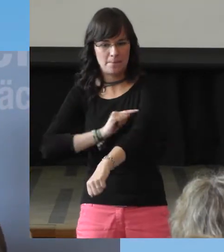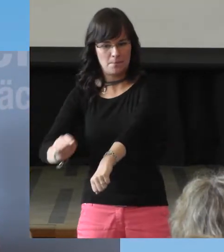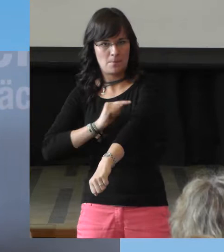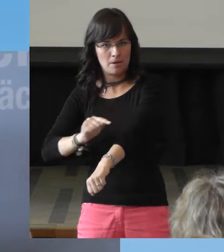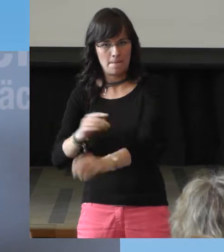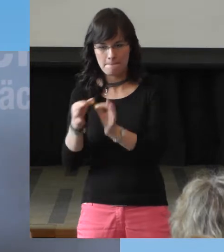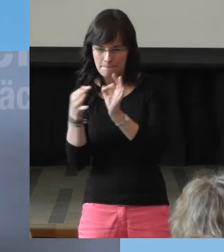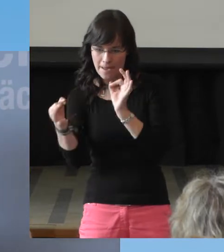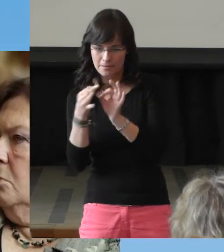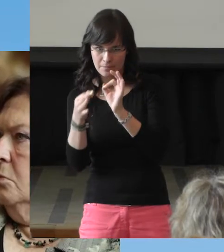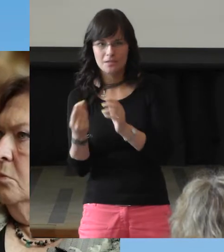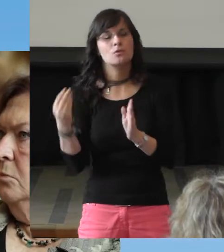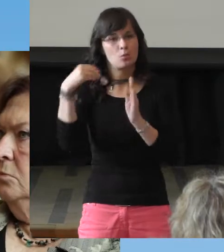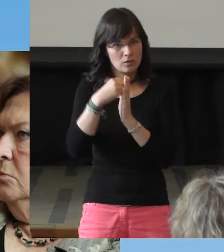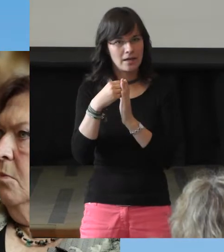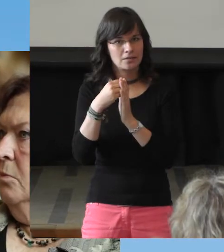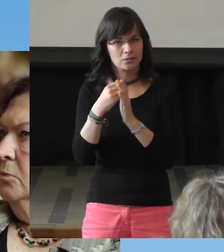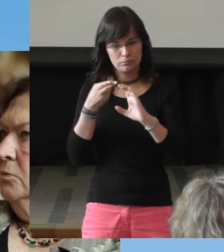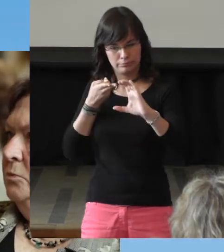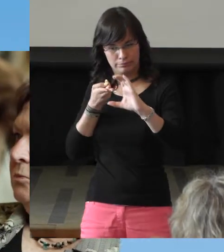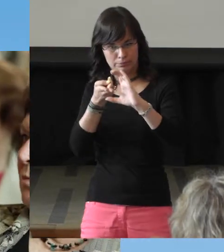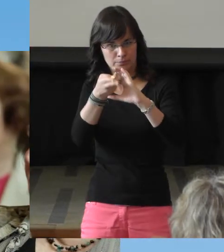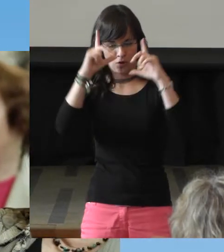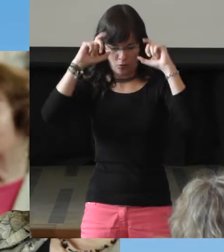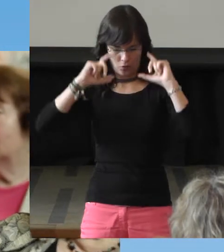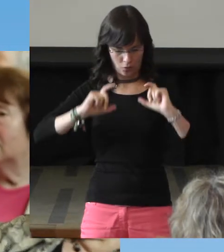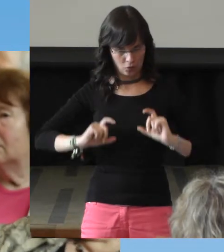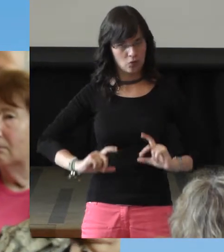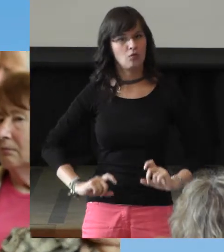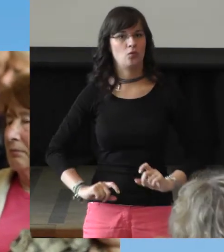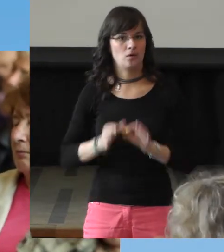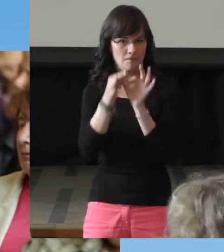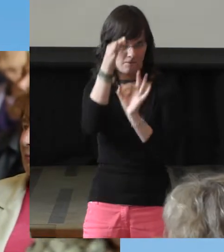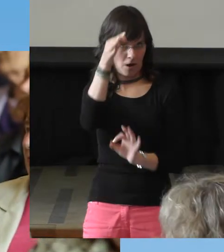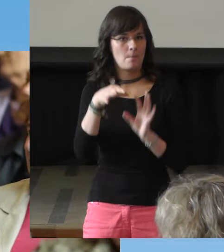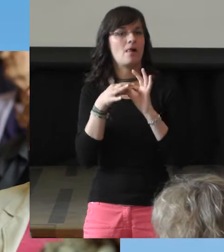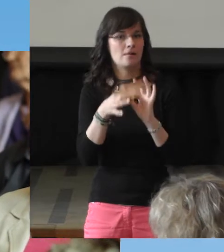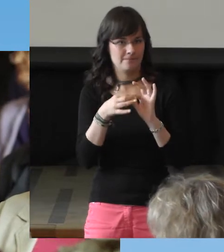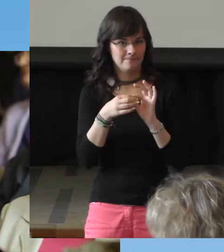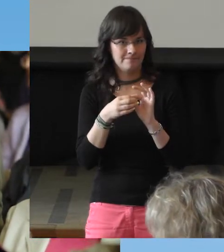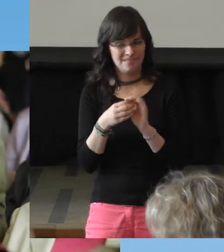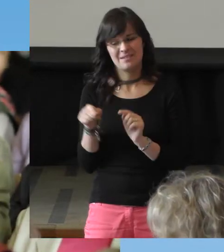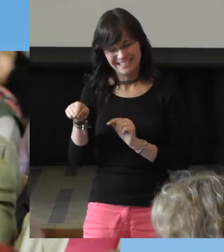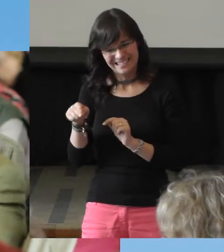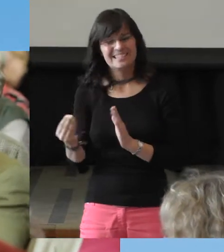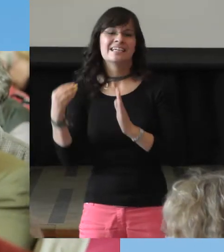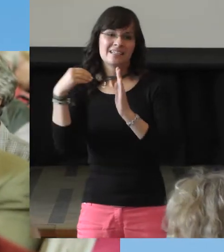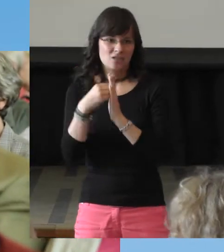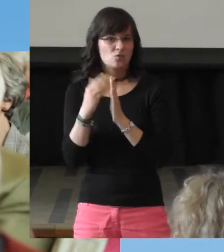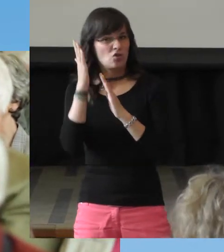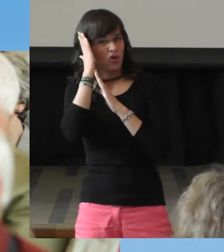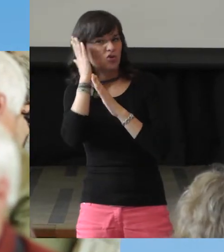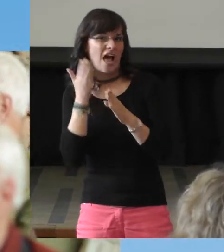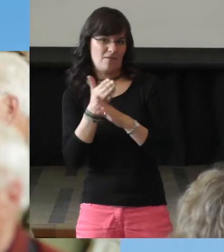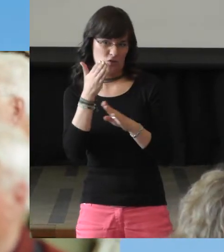spinale Bildgebung. Das Besondere ist natürlich, dass es eine Schlaftörung ist. Solche Patienten legen wir in das Schlaflabor, denn dort